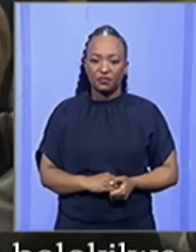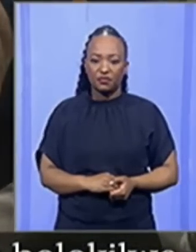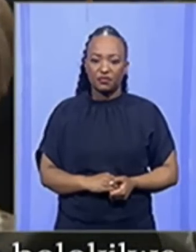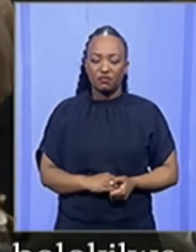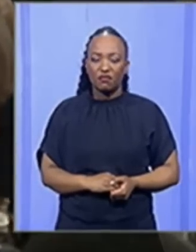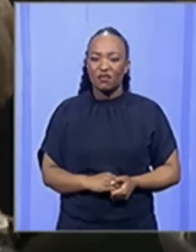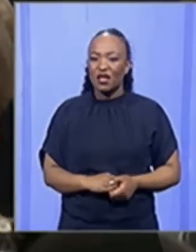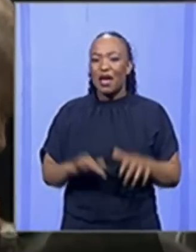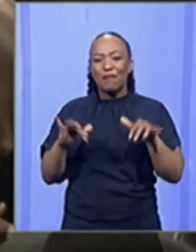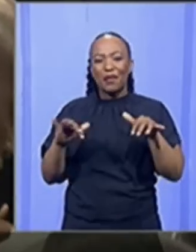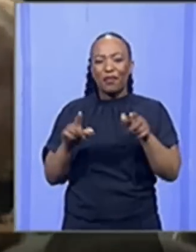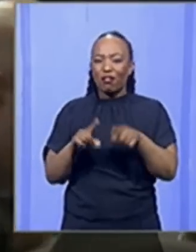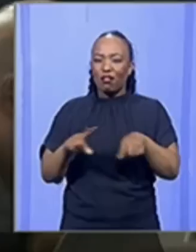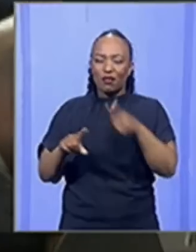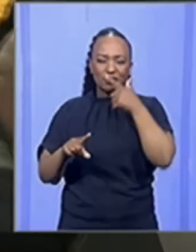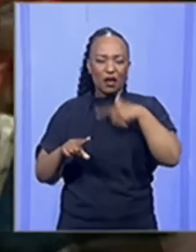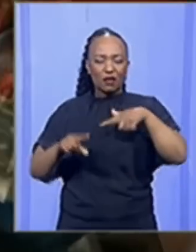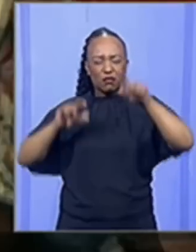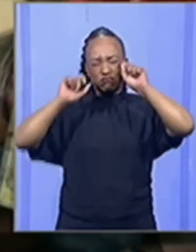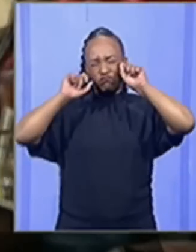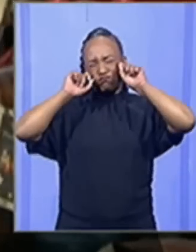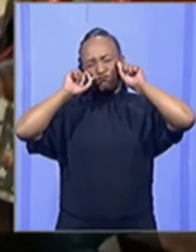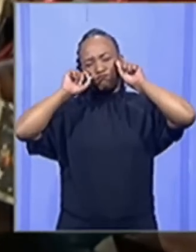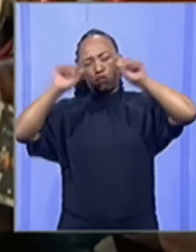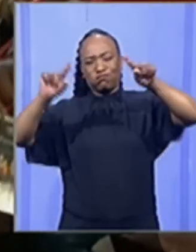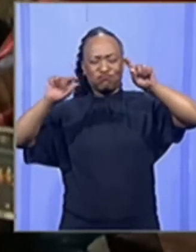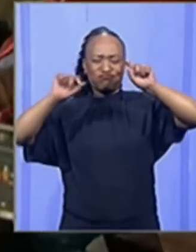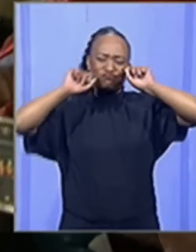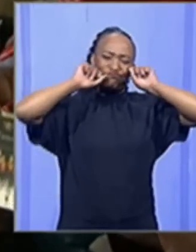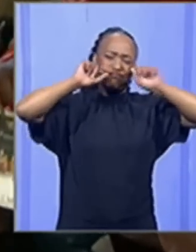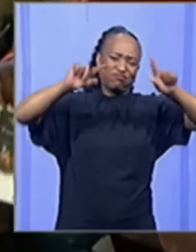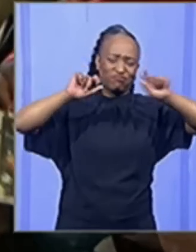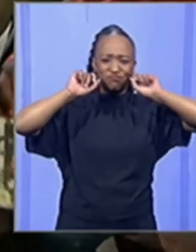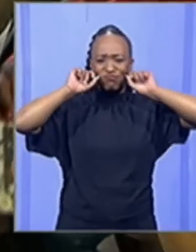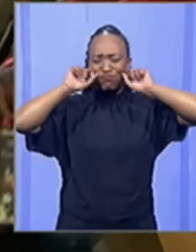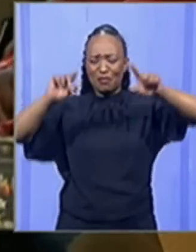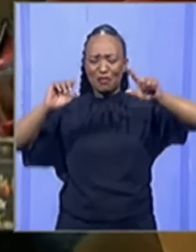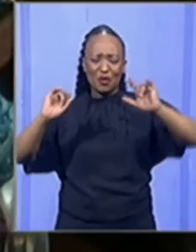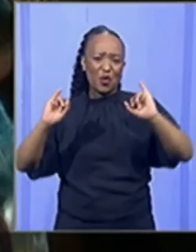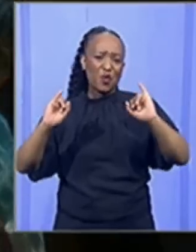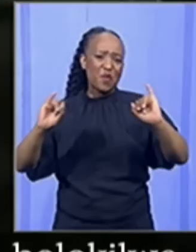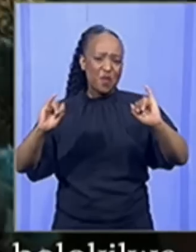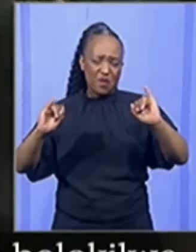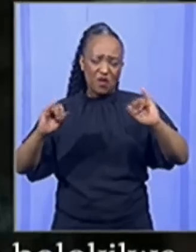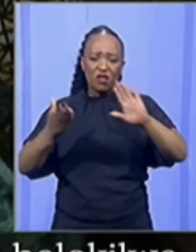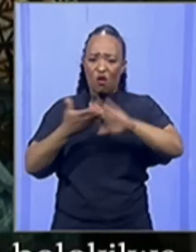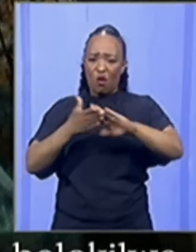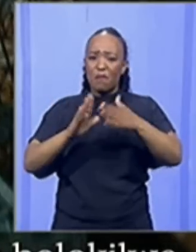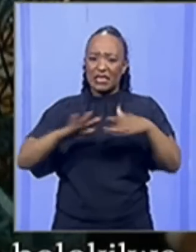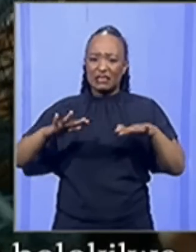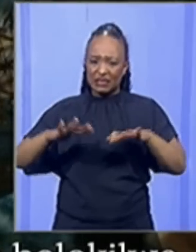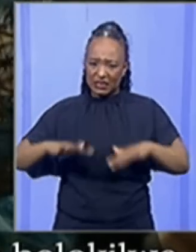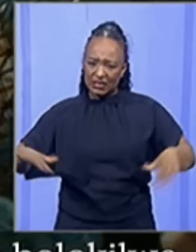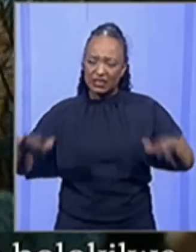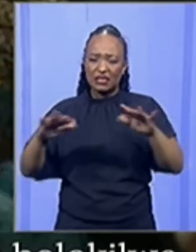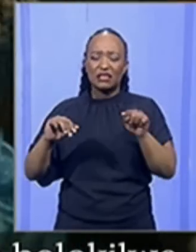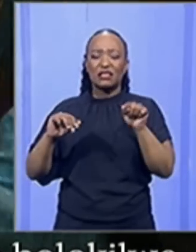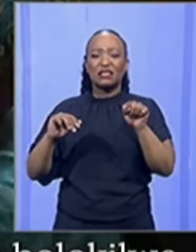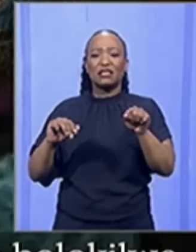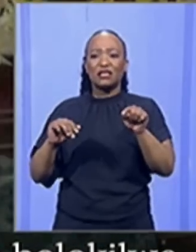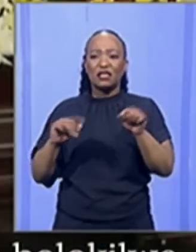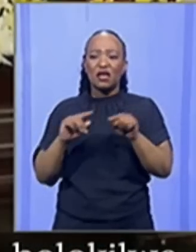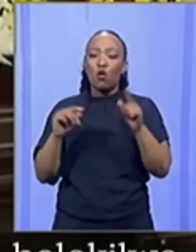Selelo se se tlhabang pelo se ne se utlwagala kwa holong ya baagi ya Sekhululiwe ka nako ya tirelo phitlho ya mogosi wa batswasetlhabelo ba